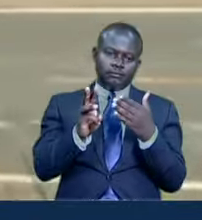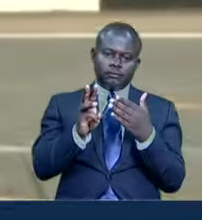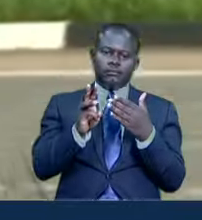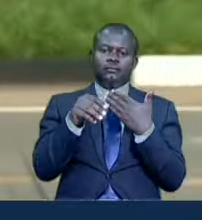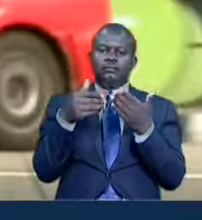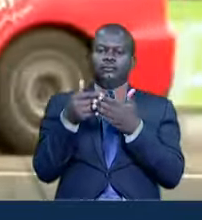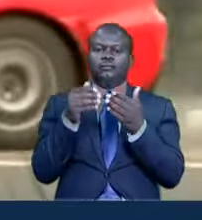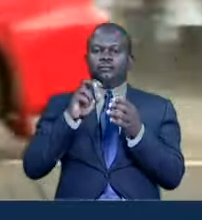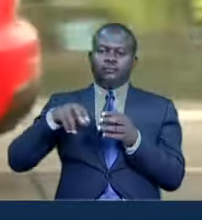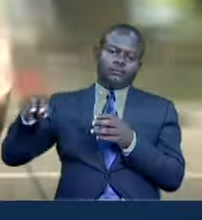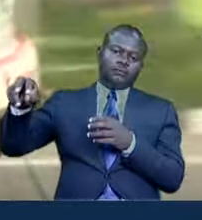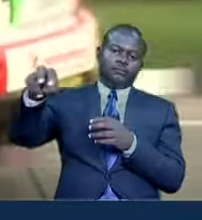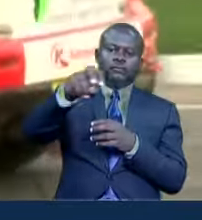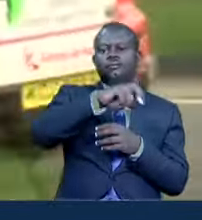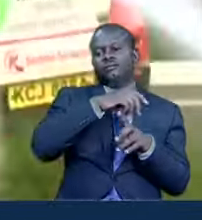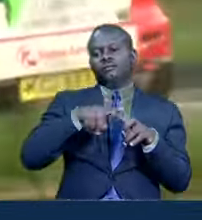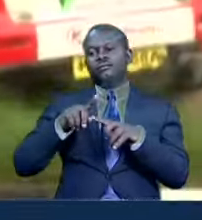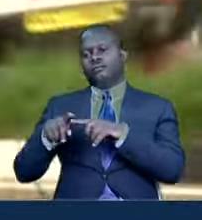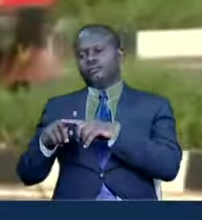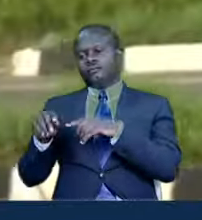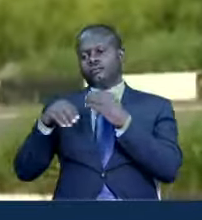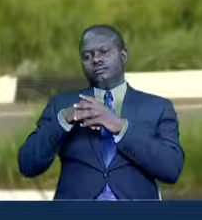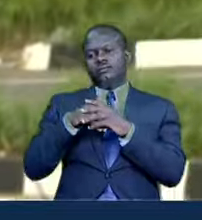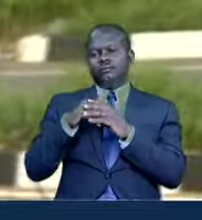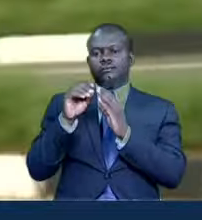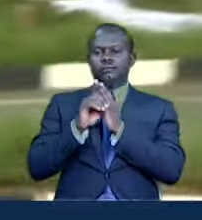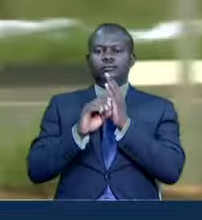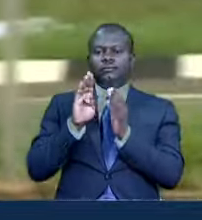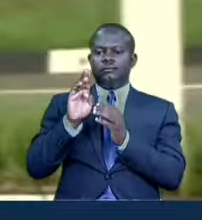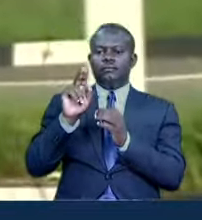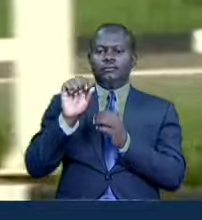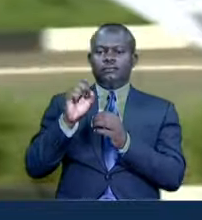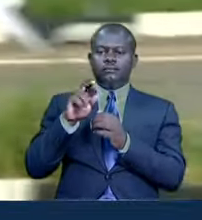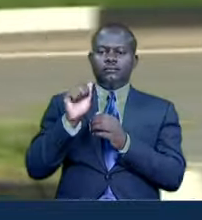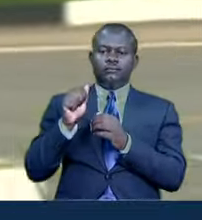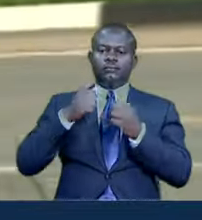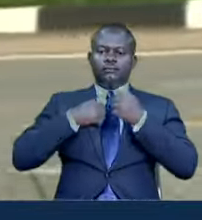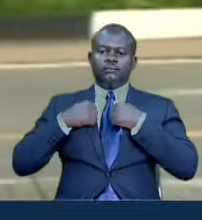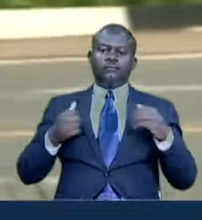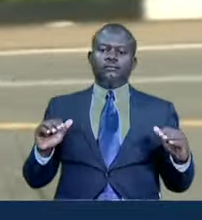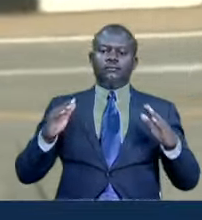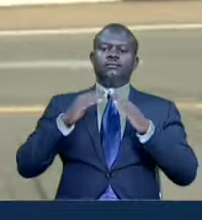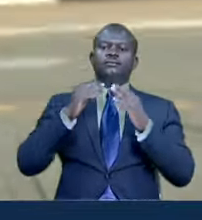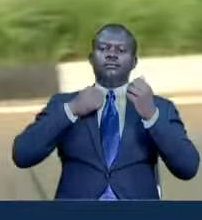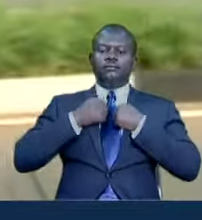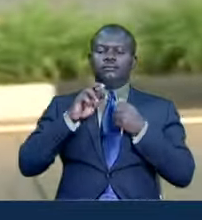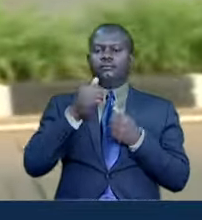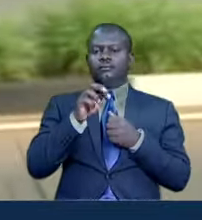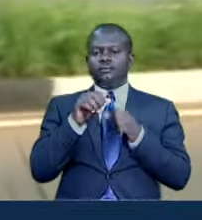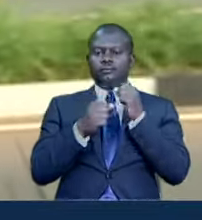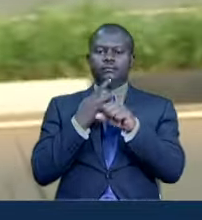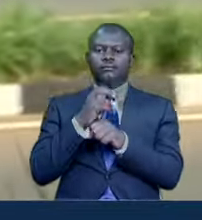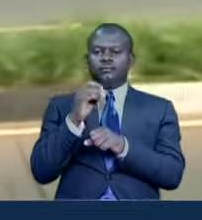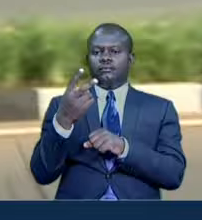bazaba bazenguruka mu duce dutandukanye duherereye mu karere ka Bugesera. Rwanda Mountain Gorilla Rally ya 2022